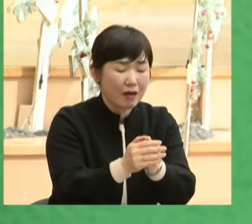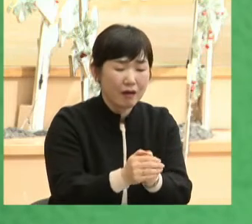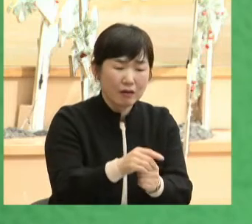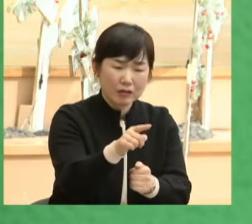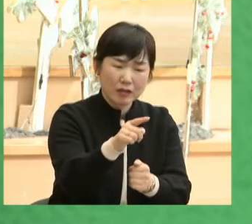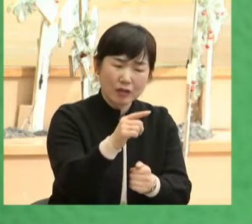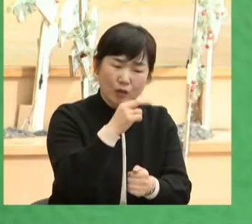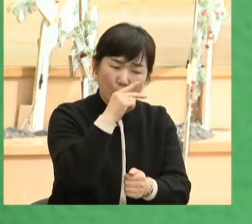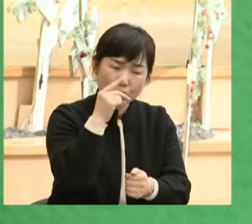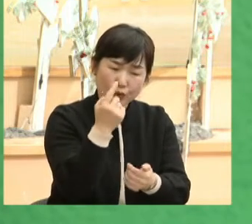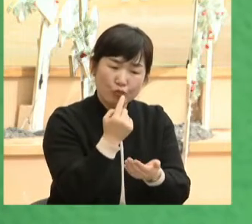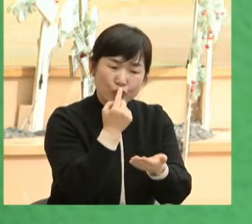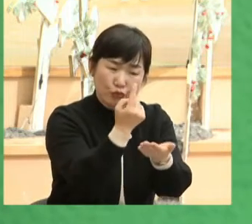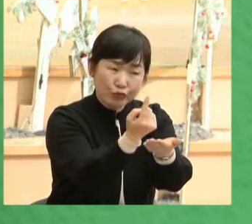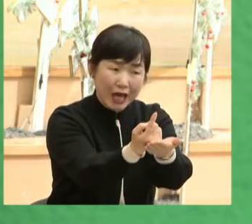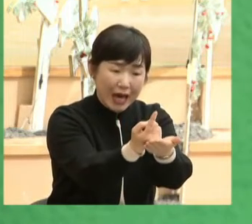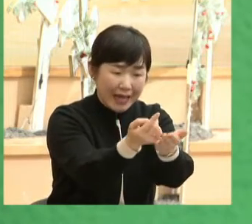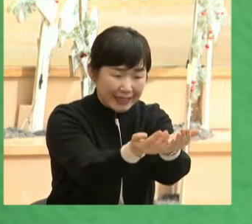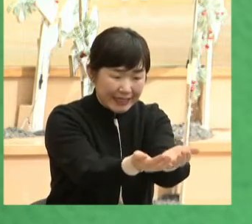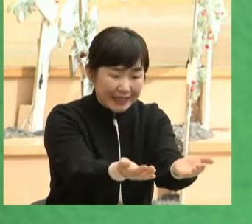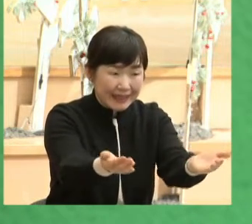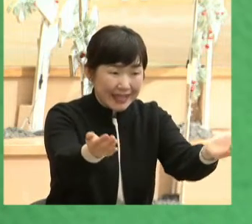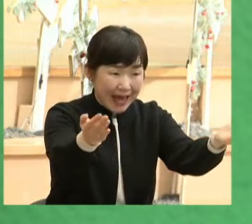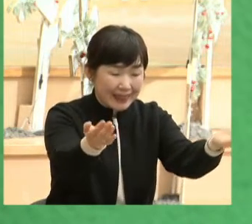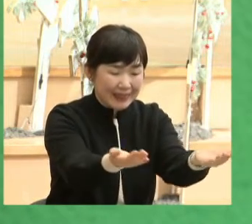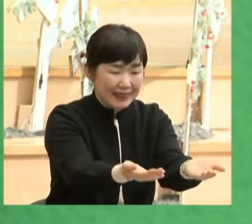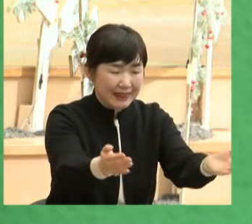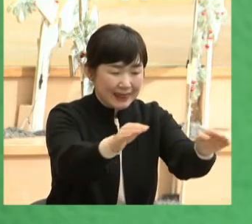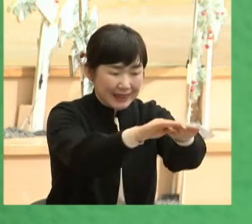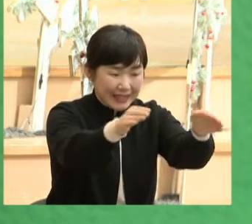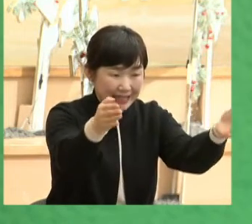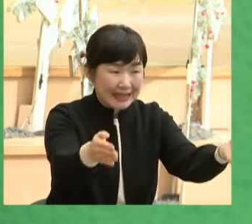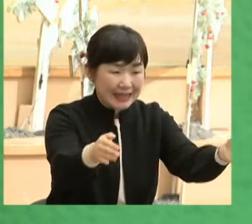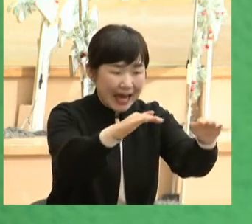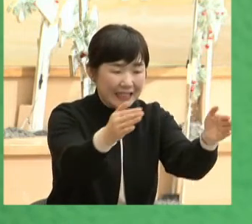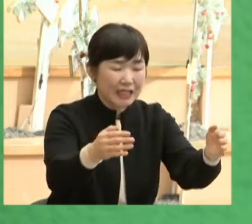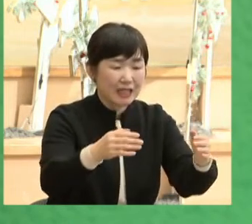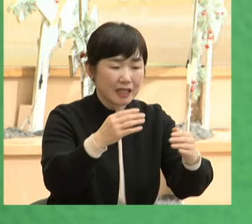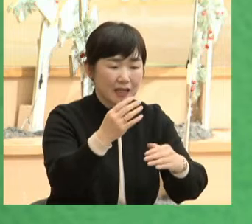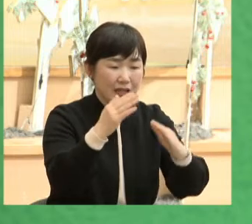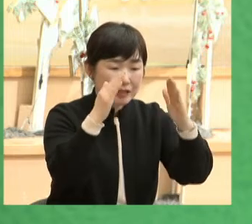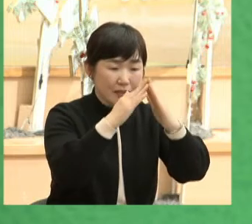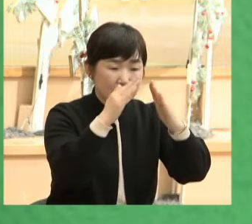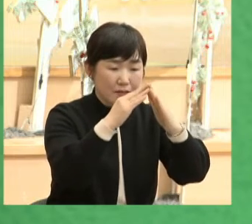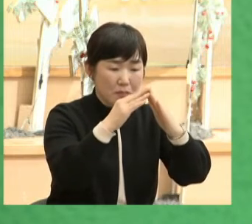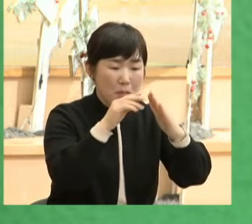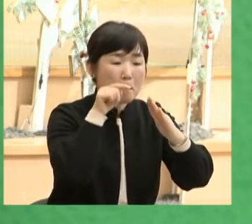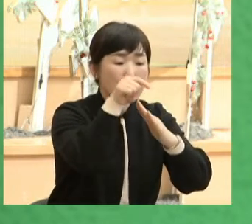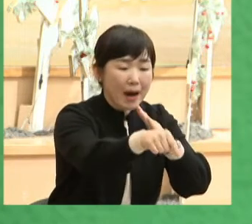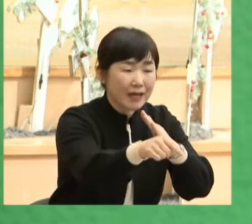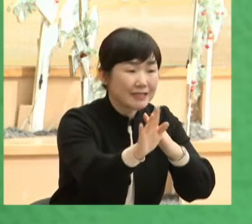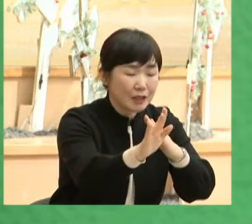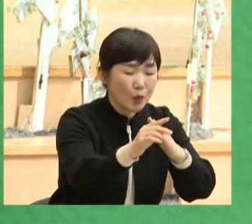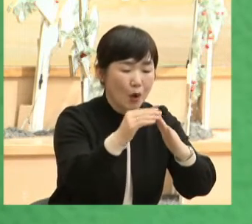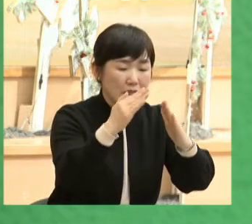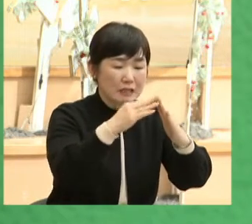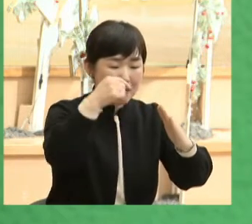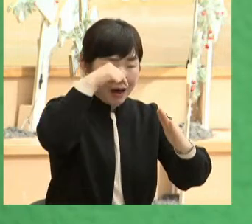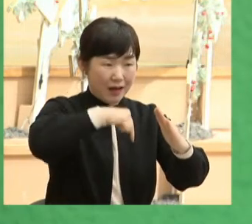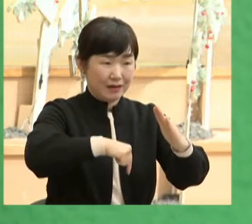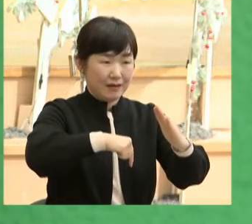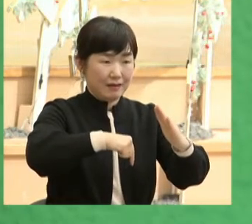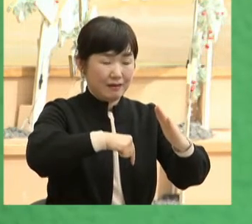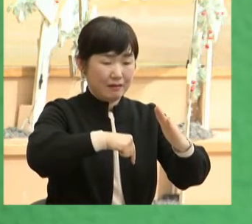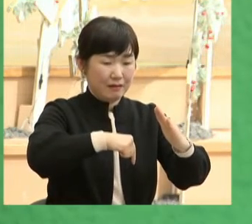8단지가 분향단 위치가 성전 밖에 안에 성전 안쪽 있어서